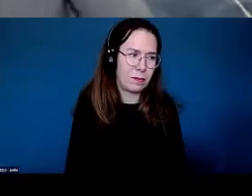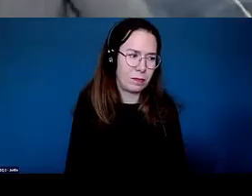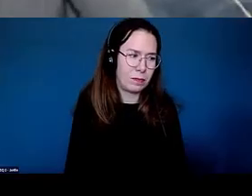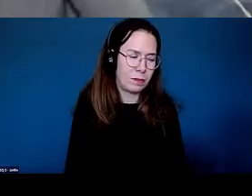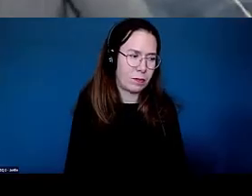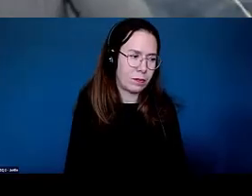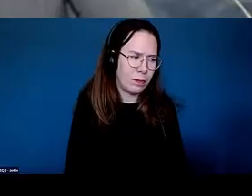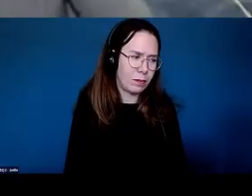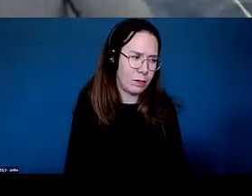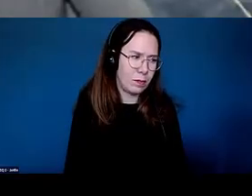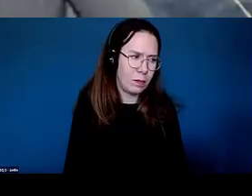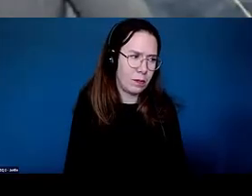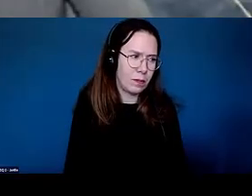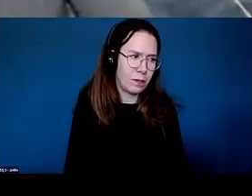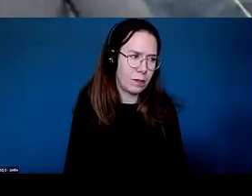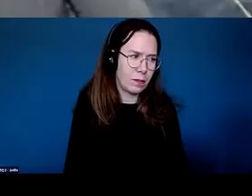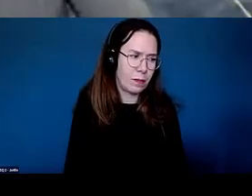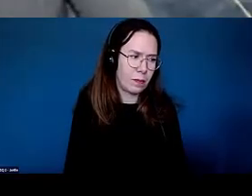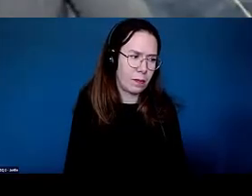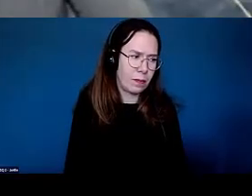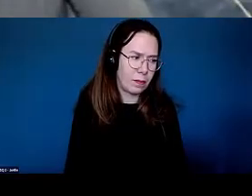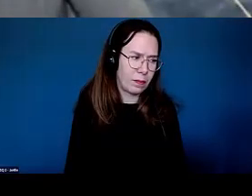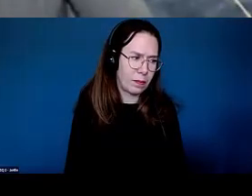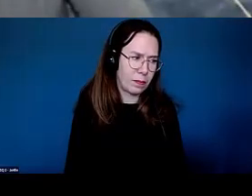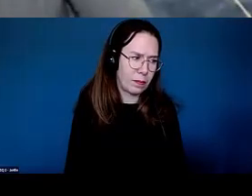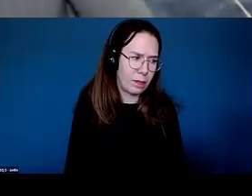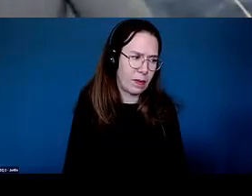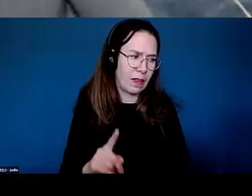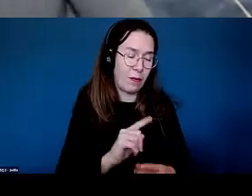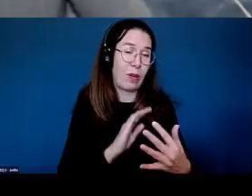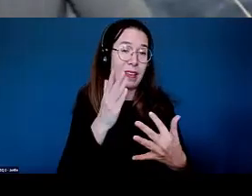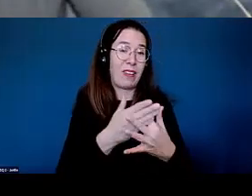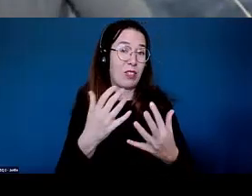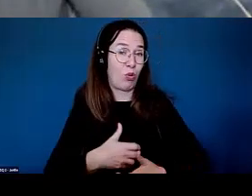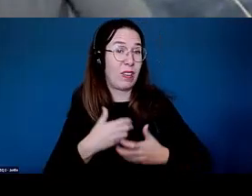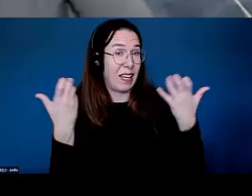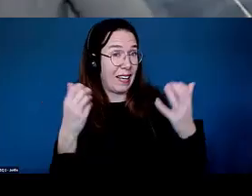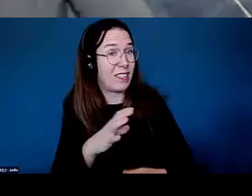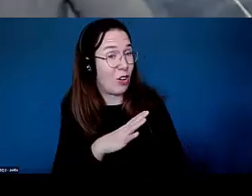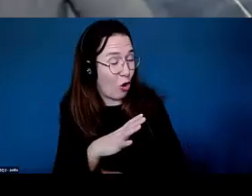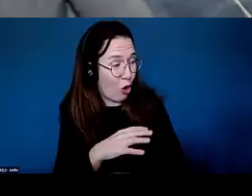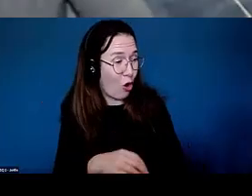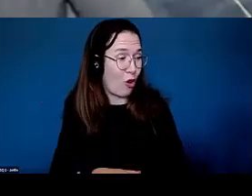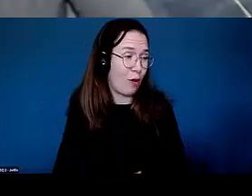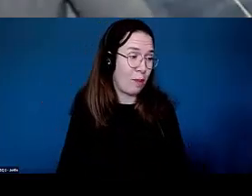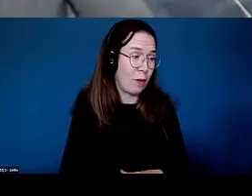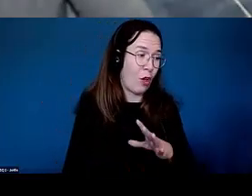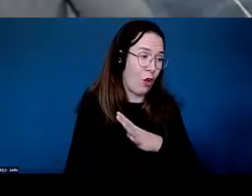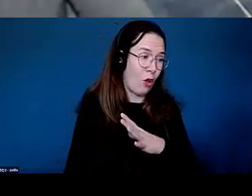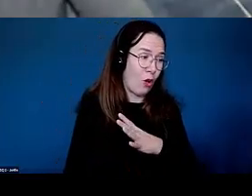des interventions de crise dans ces cas-là. Nous avons